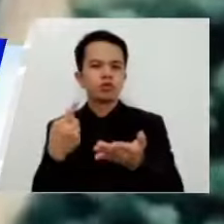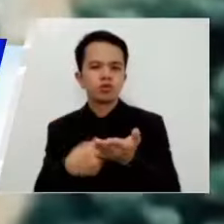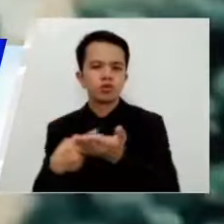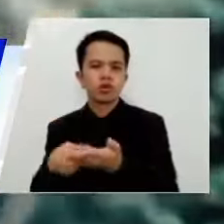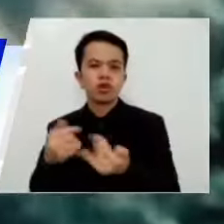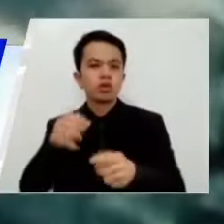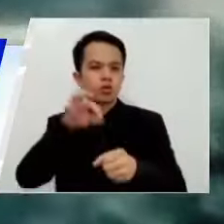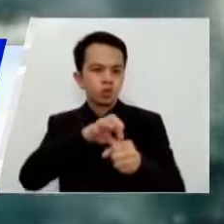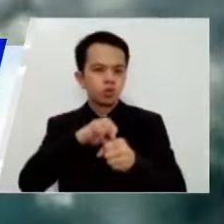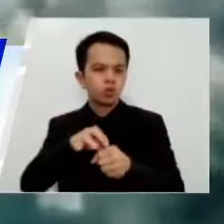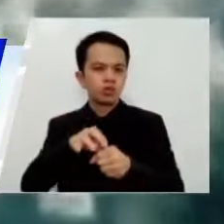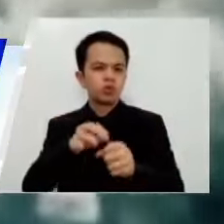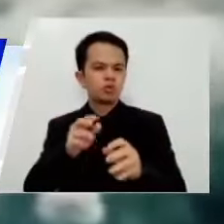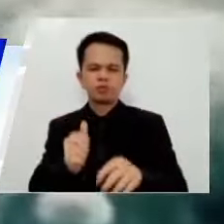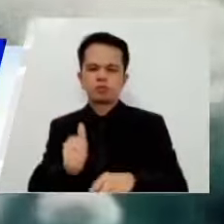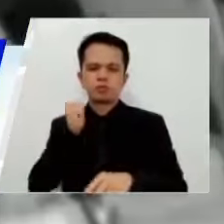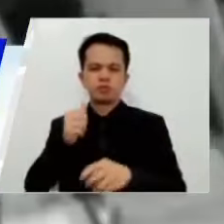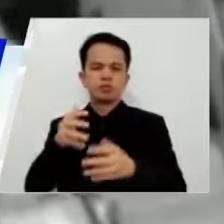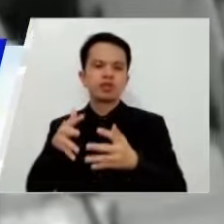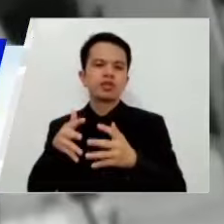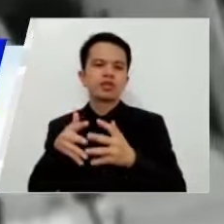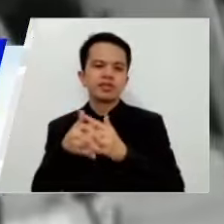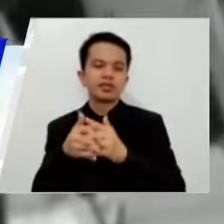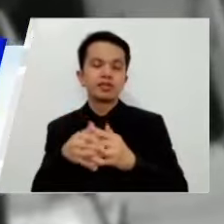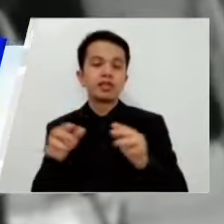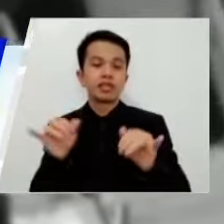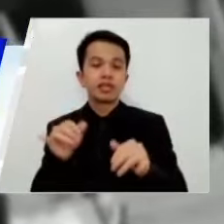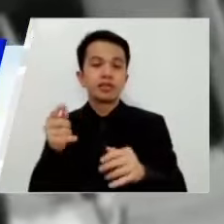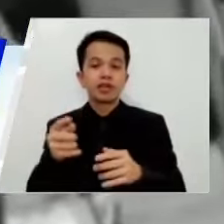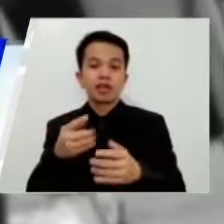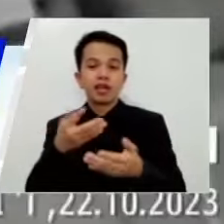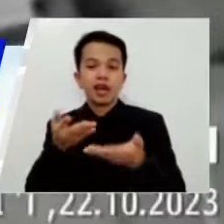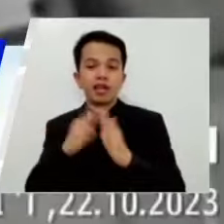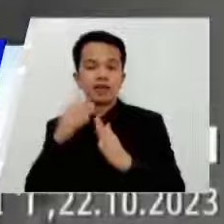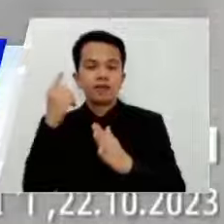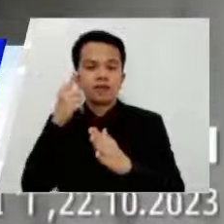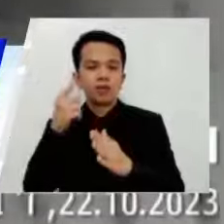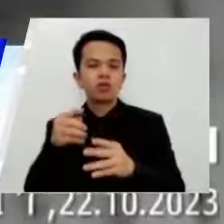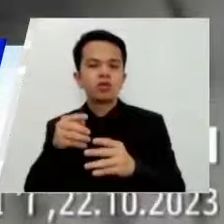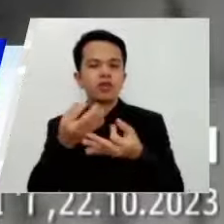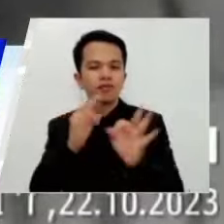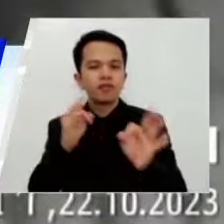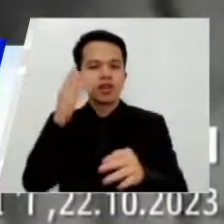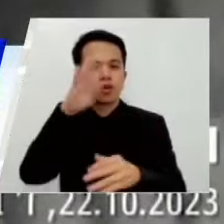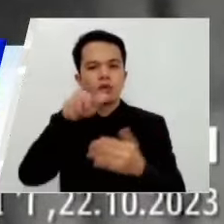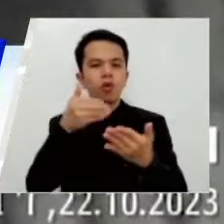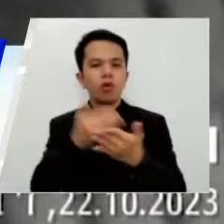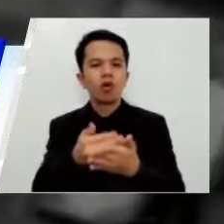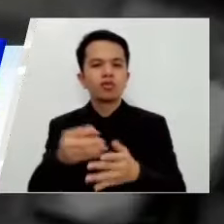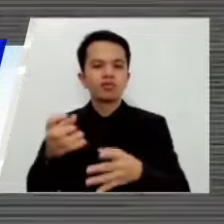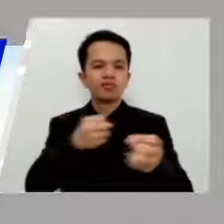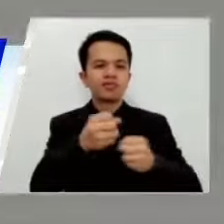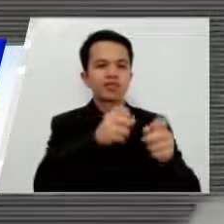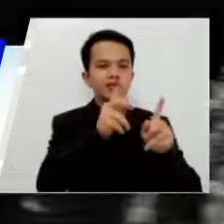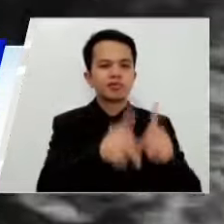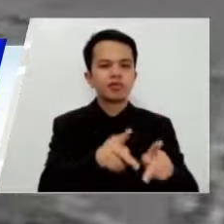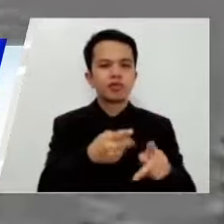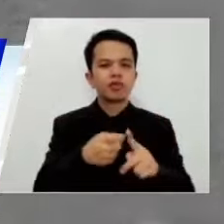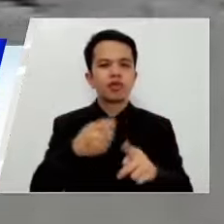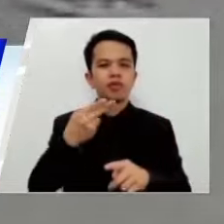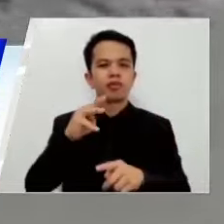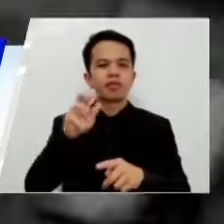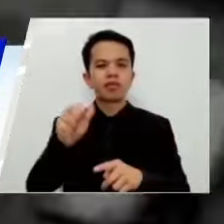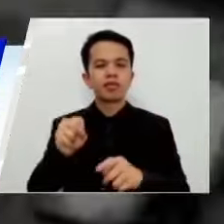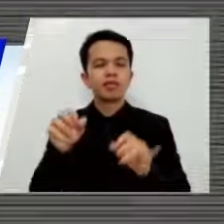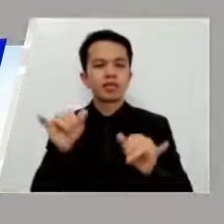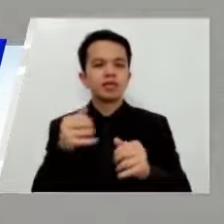Amerika. Kasama rin sa hinihiling ang pagpapalaya sa lahat ng bihag ng Hamas. Binigdiin din sa resolusyon ang pagpapalawak